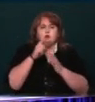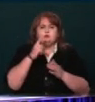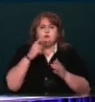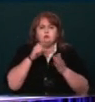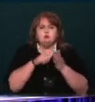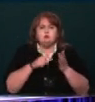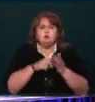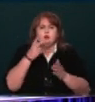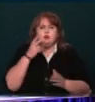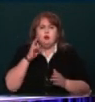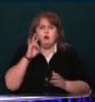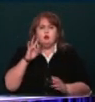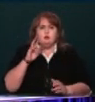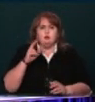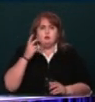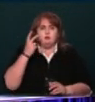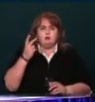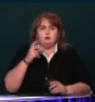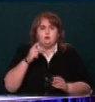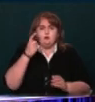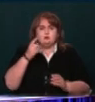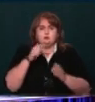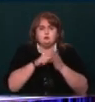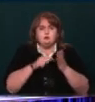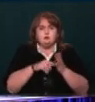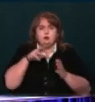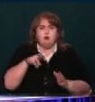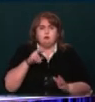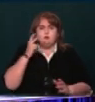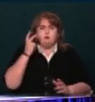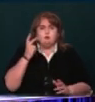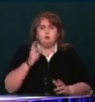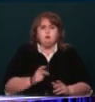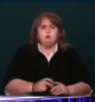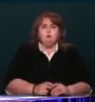n квадрат минус 1 разделить на m квадрат.